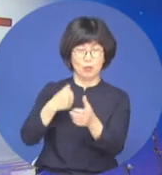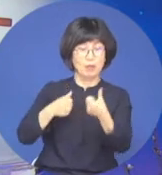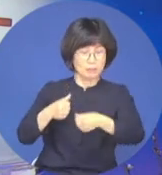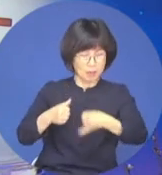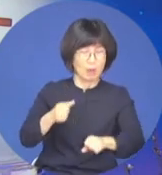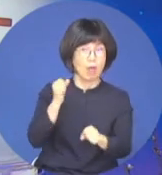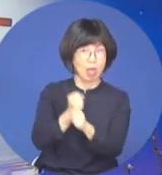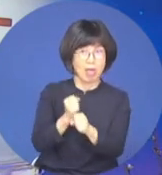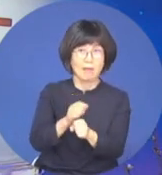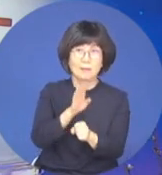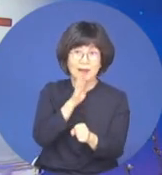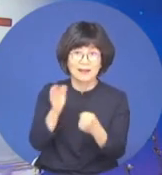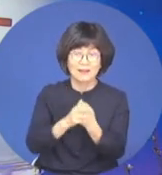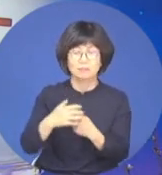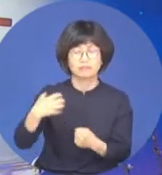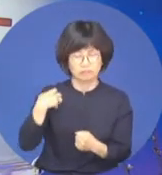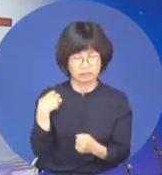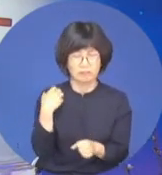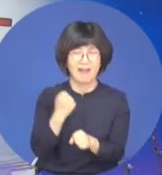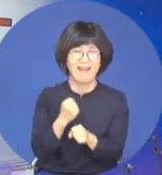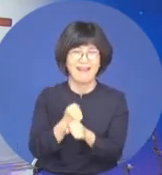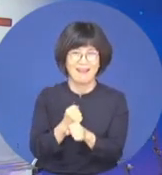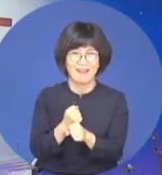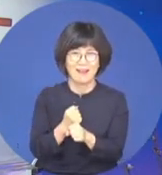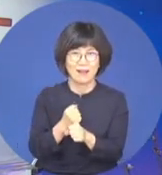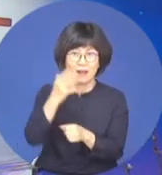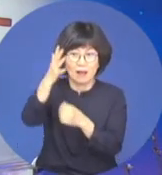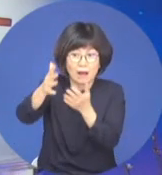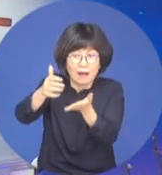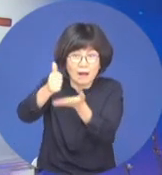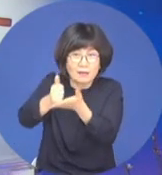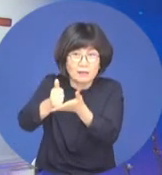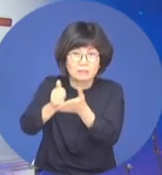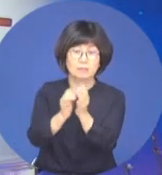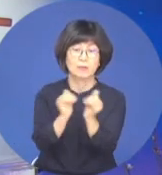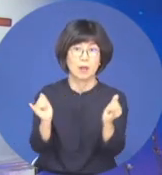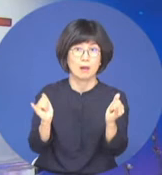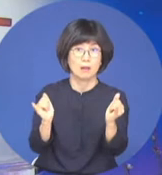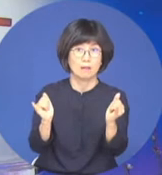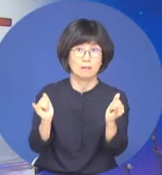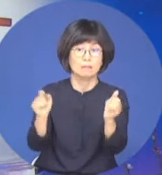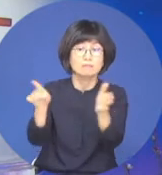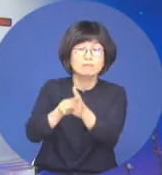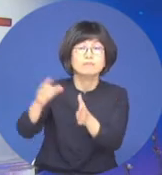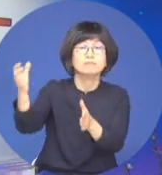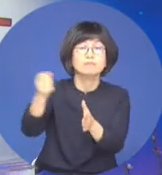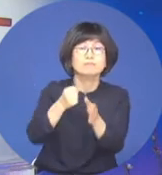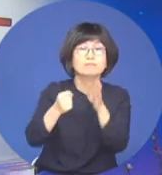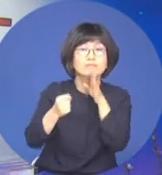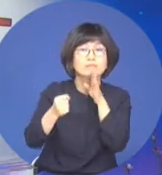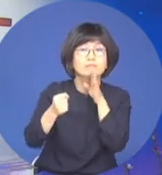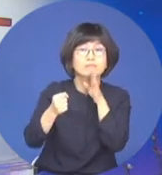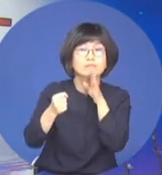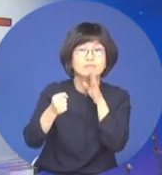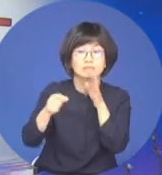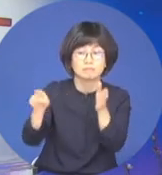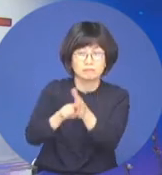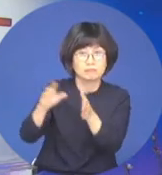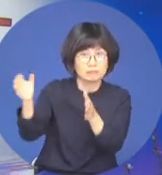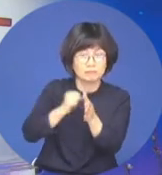하고 믿음으로 하나님의 백성 됐으니 믿음으로 백성이 누릴 권세를 누리며 살아야 한다는